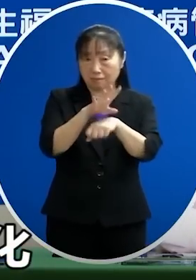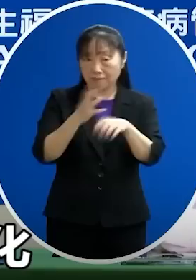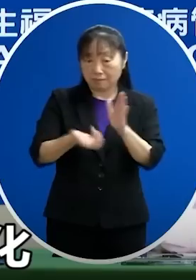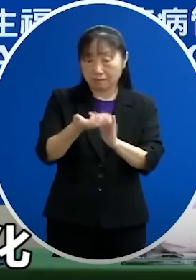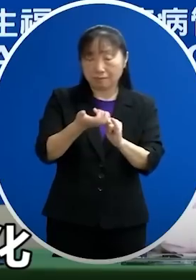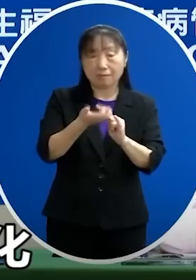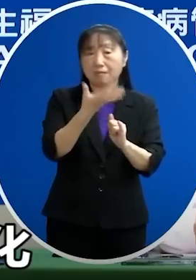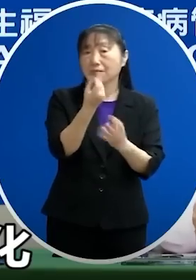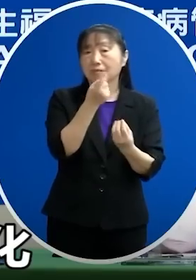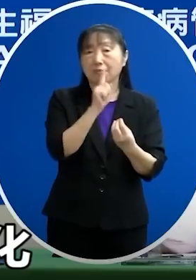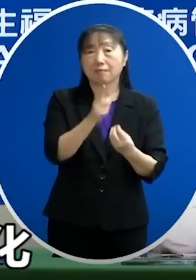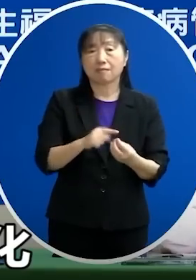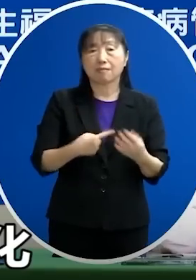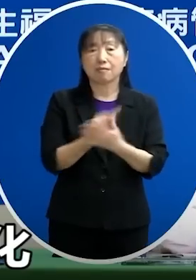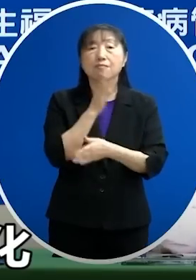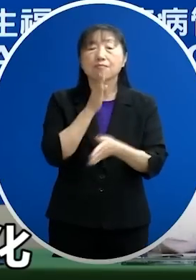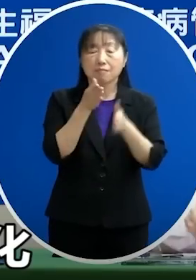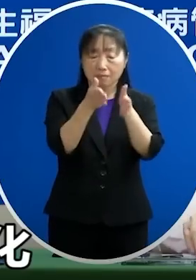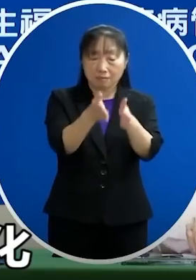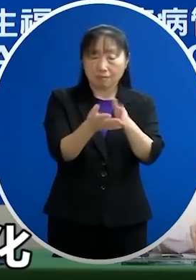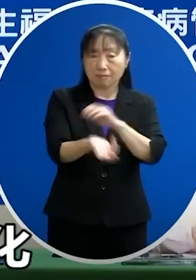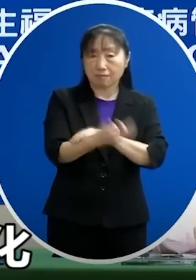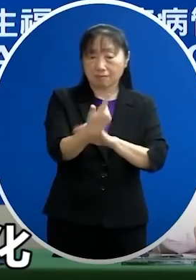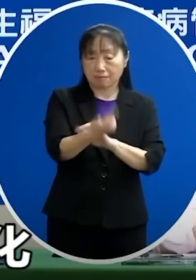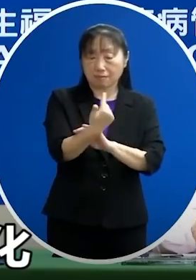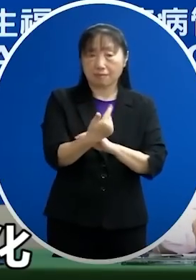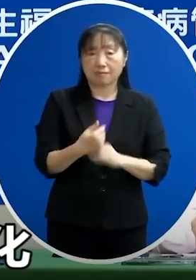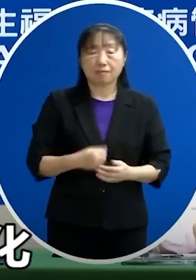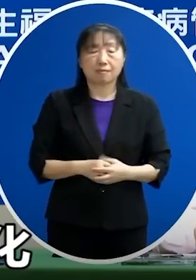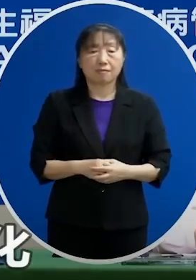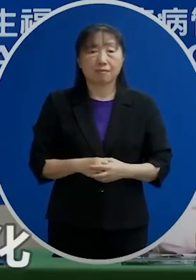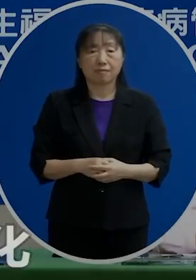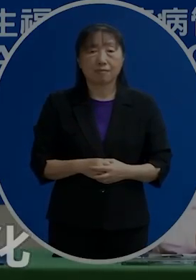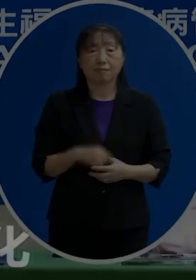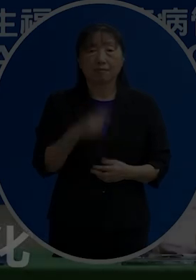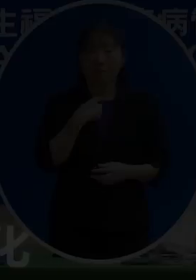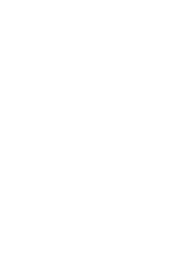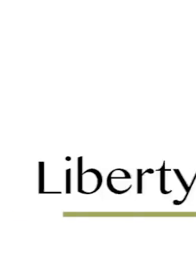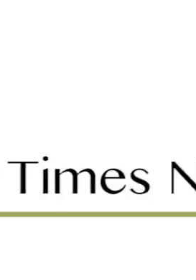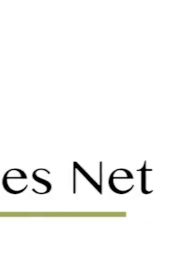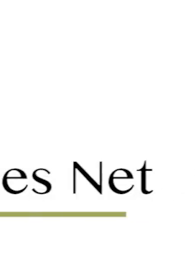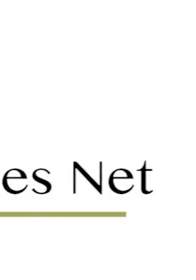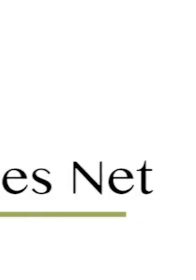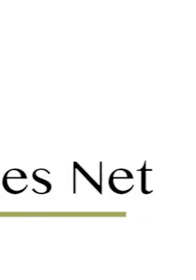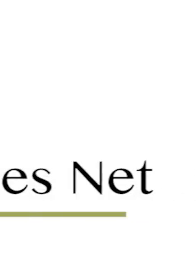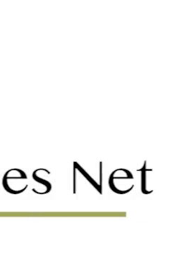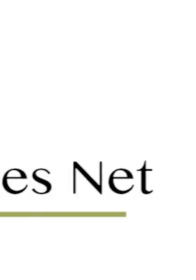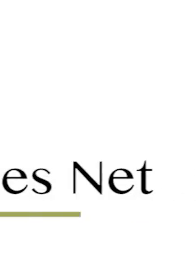但是我们要求要就是能够尽速能够尽速。